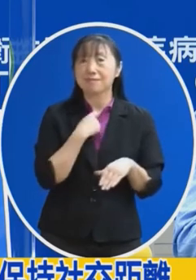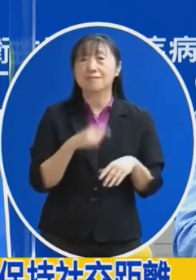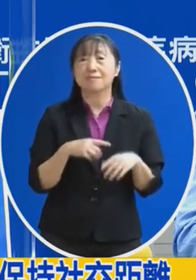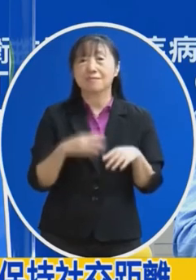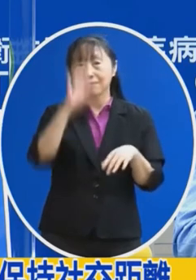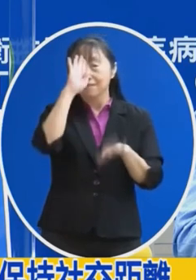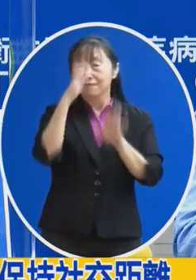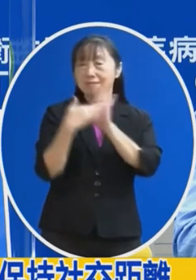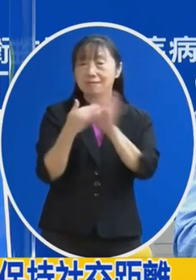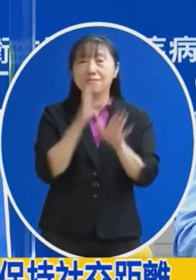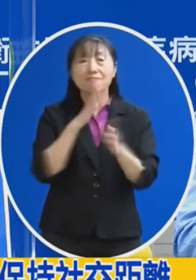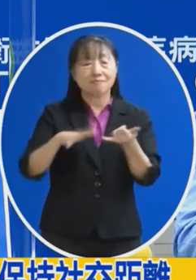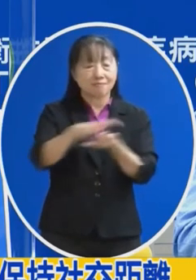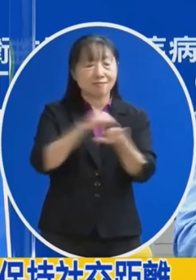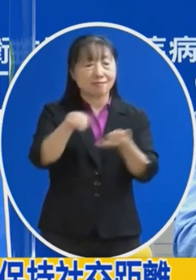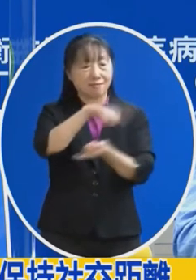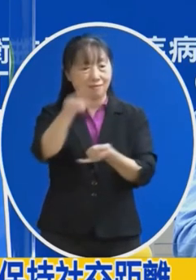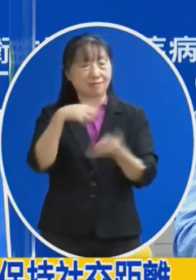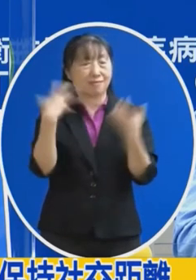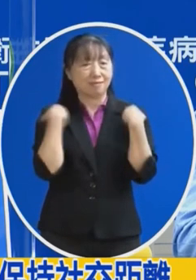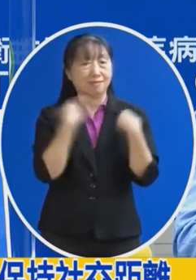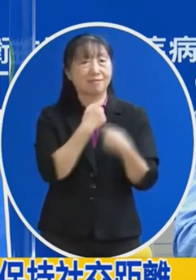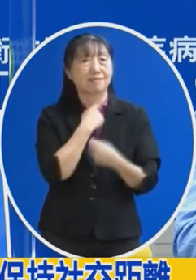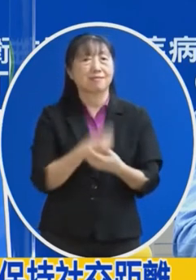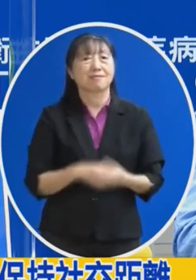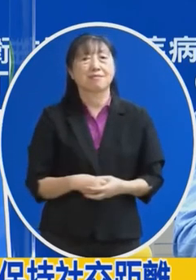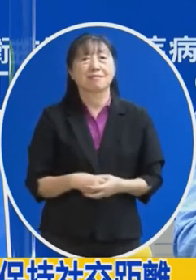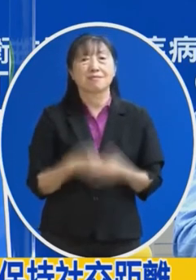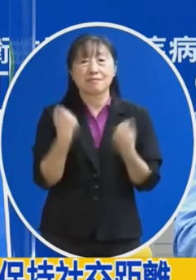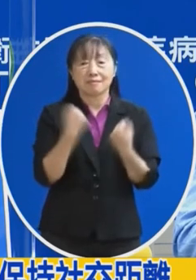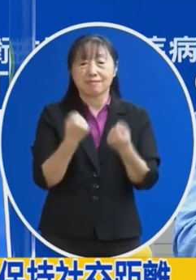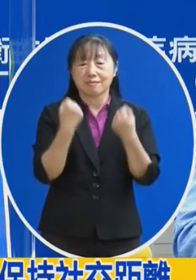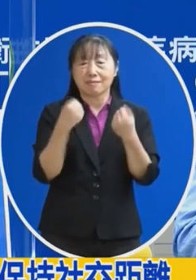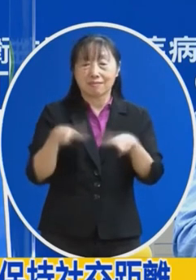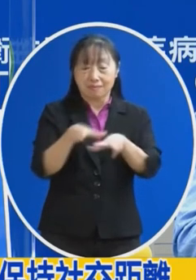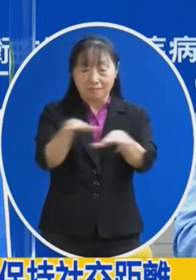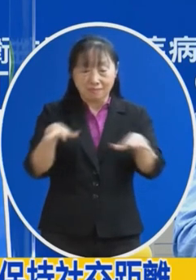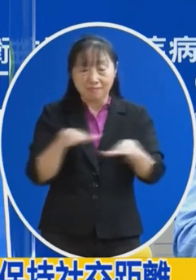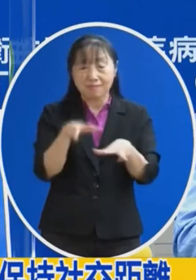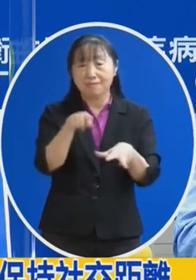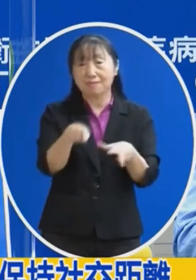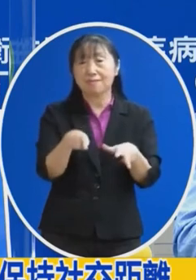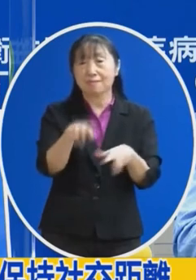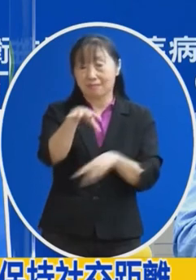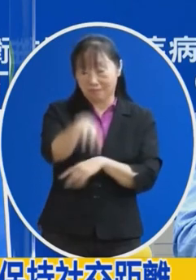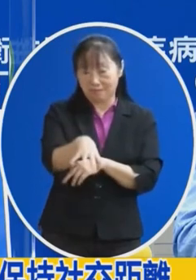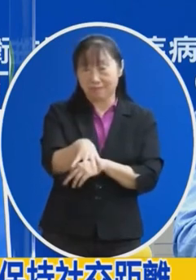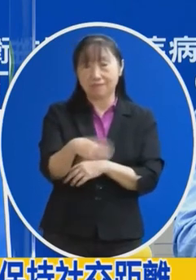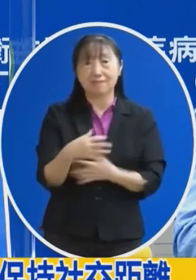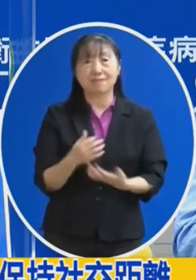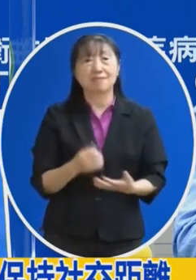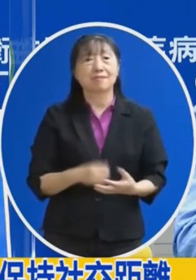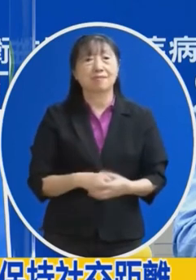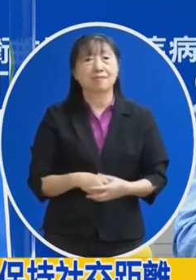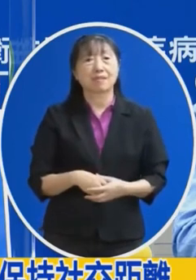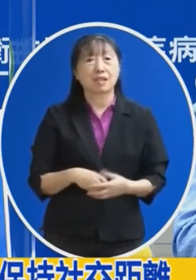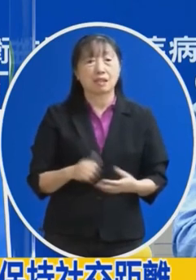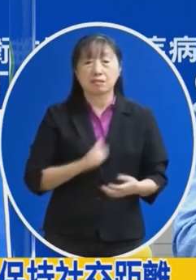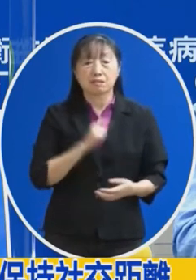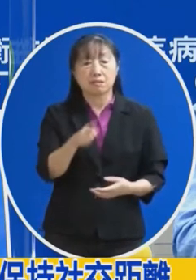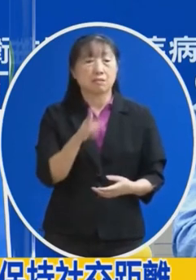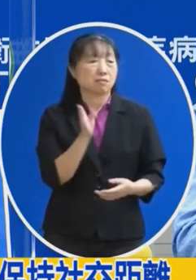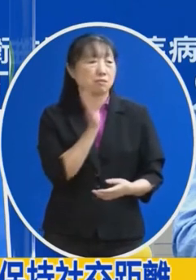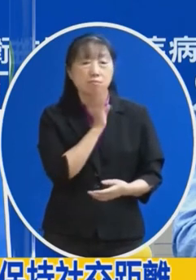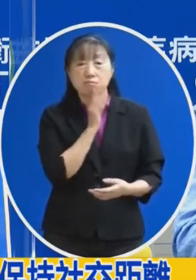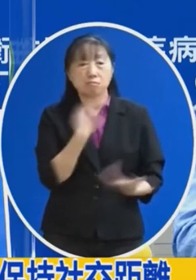的工作，我们只是跟大家讲，就是说在这些特别空旷的哦、那确实也没有它的一个防疫的必